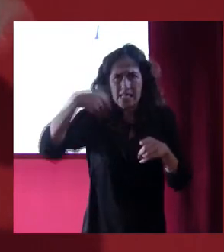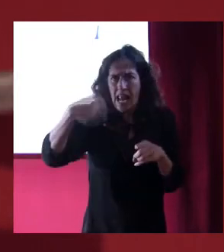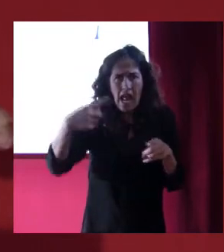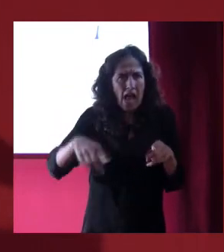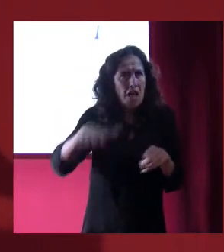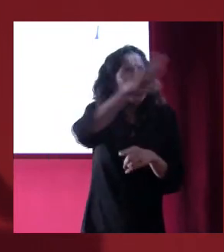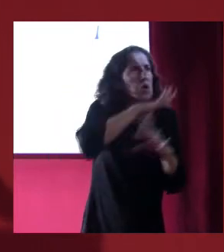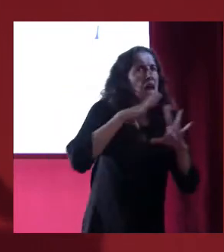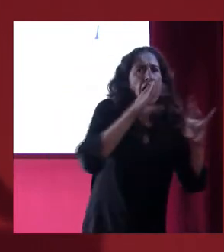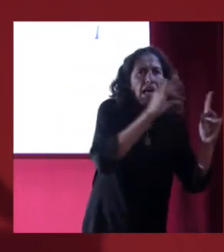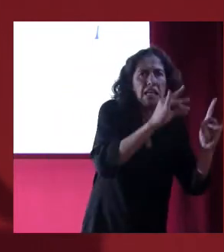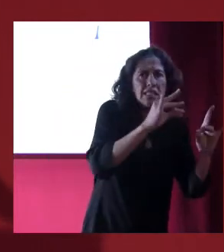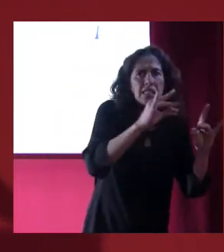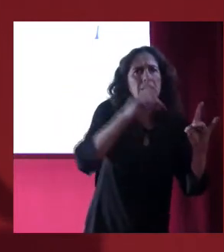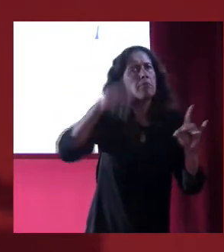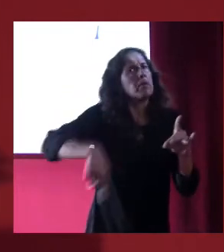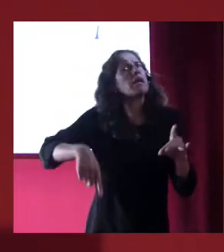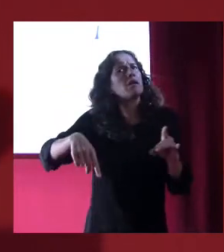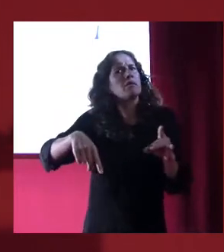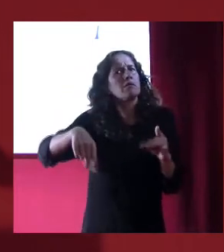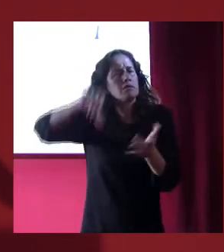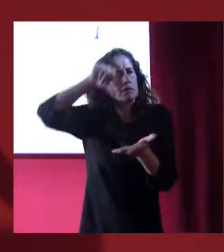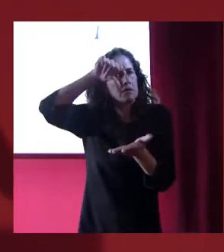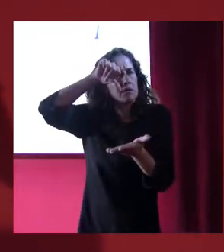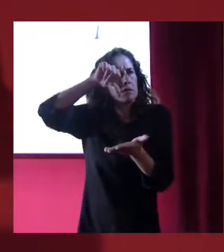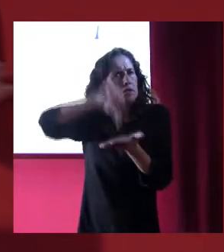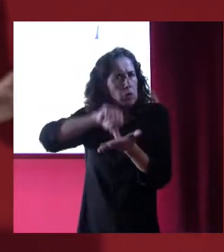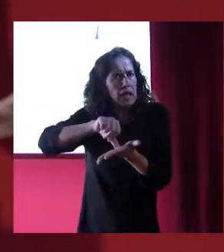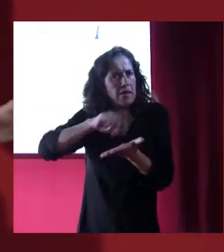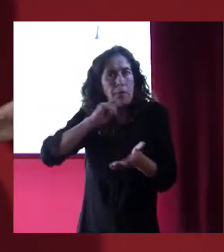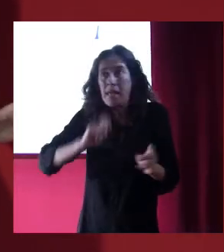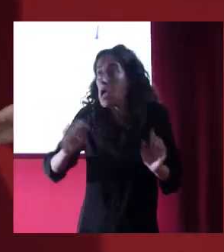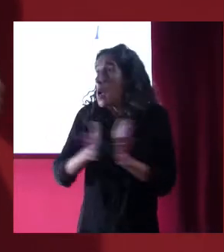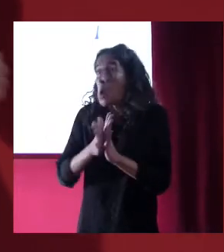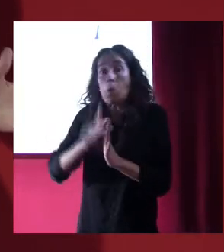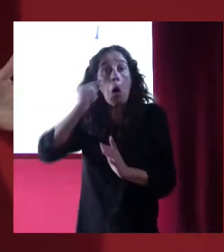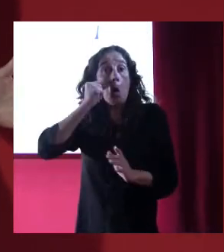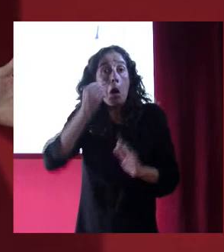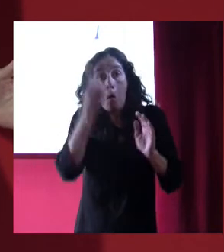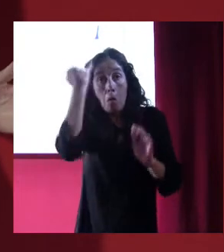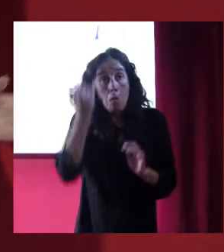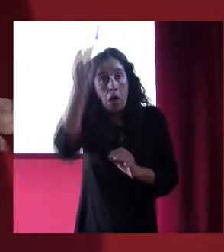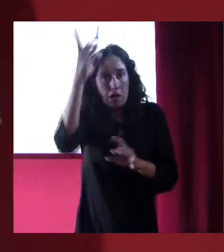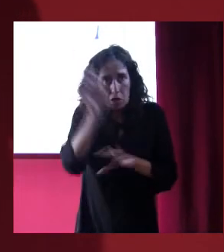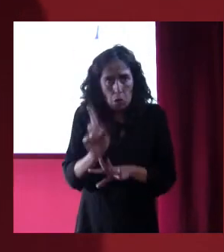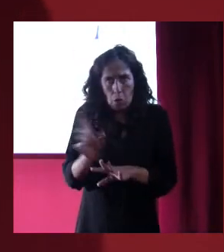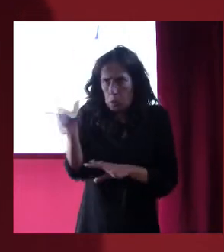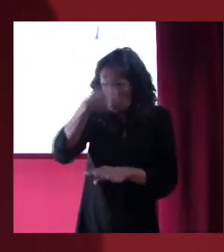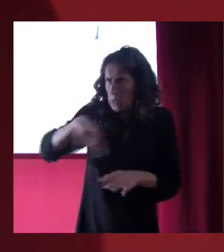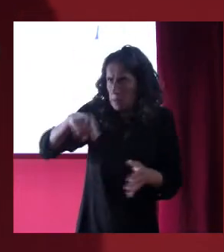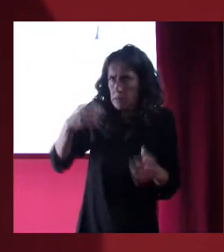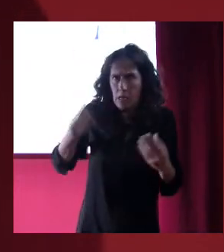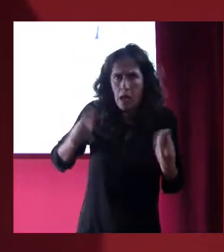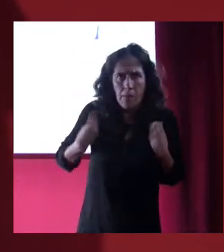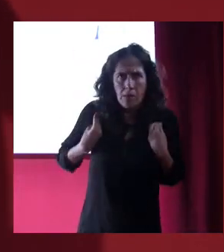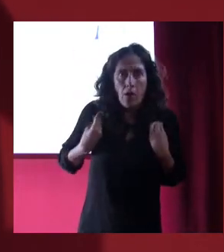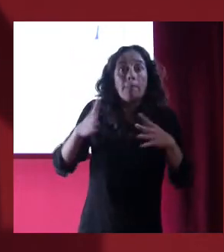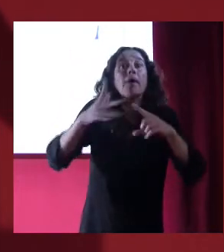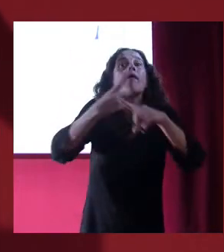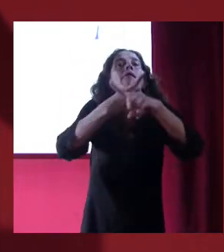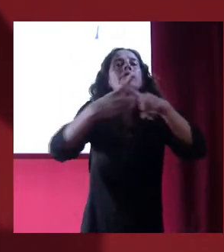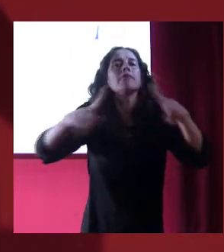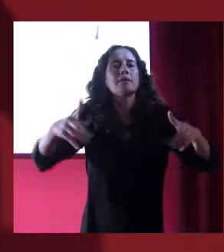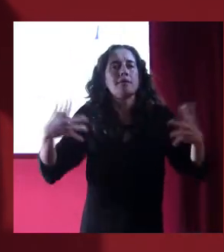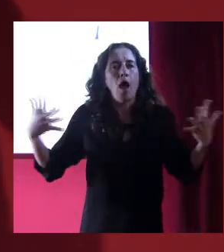Gràcia, les té a Ciutat Vella. Això no s'ho han inventat Nicolau i Collboni. Tots les hem viscut. Però quina és la